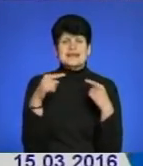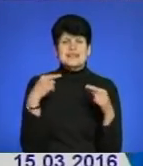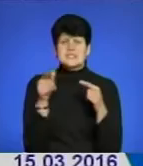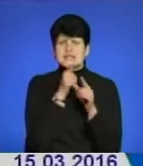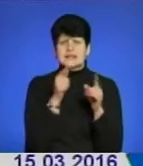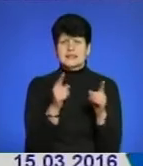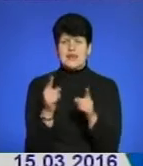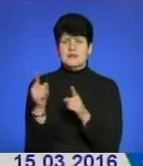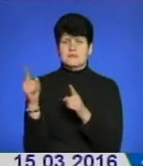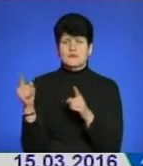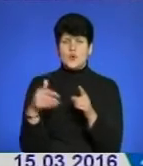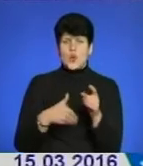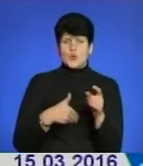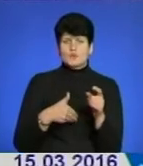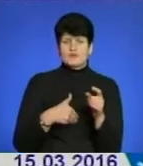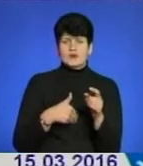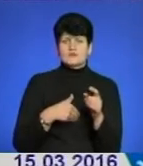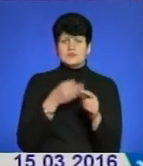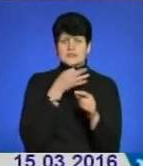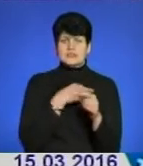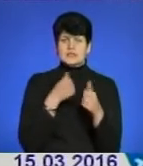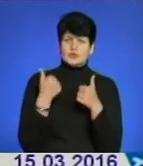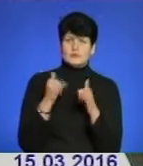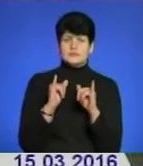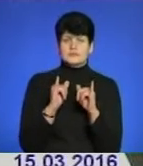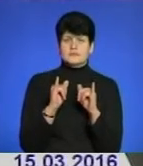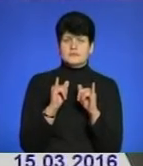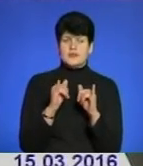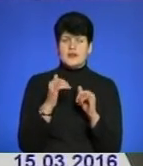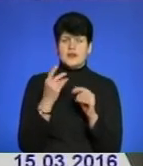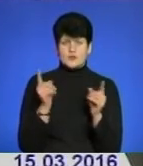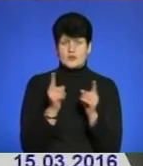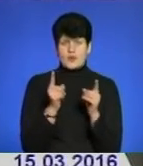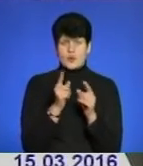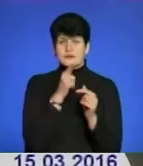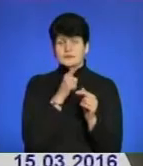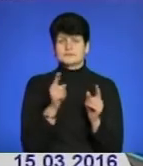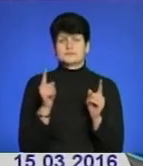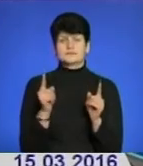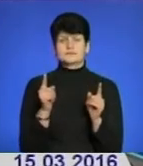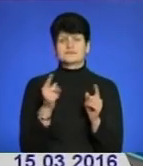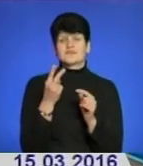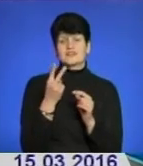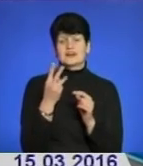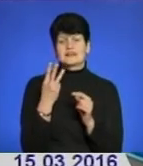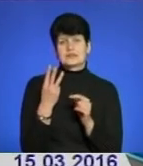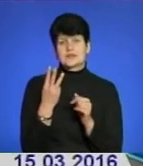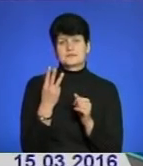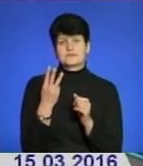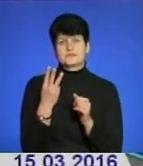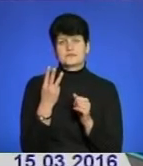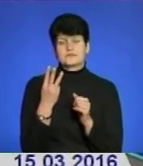строки голодував, щоб сказати собі, чи воно добре, чи не добре. Якщо на короткий срок, там, ну,